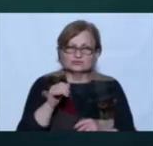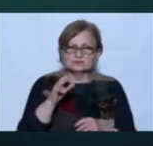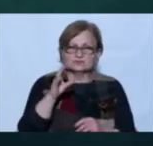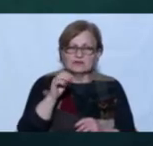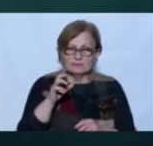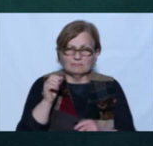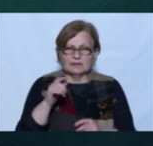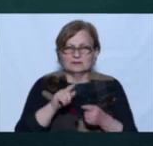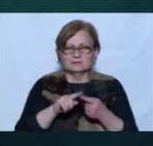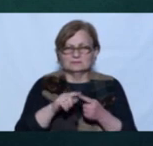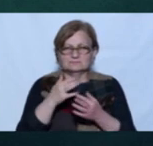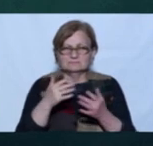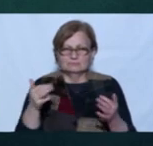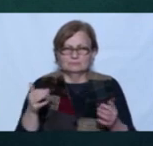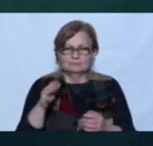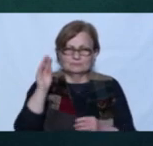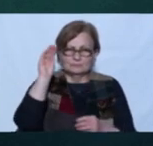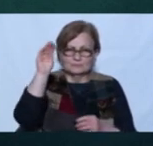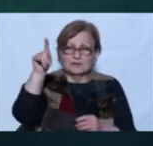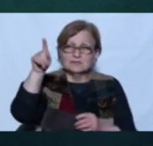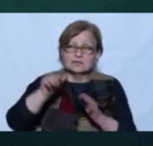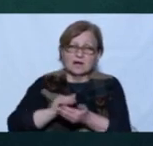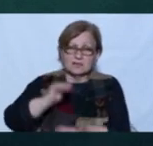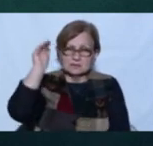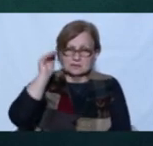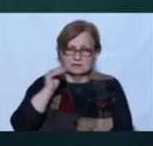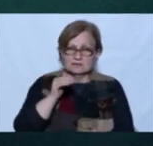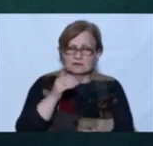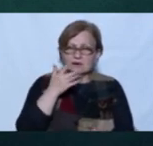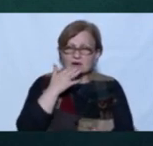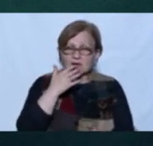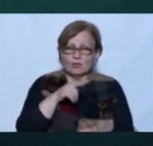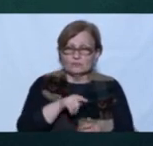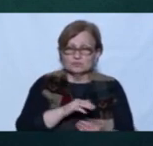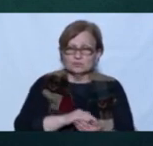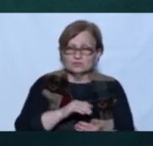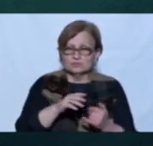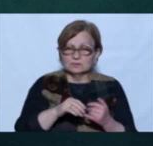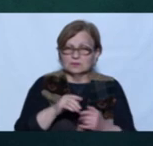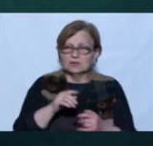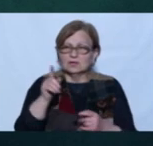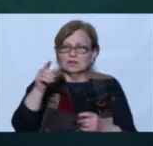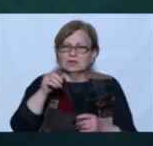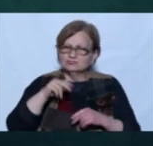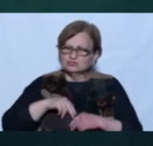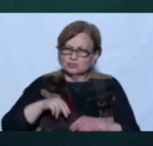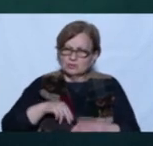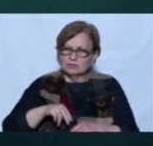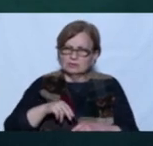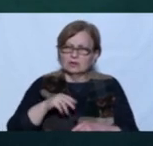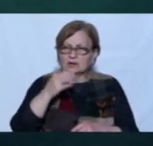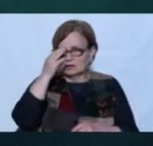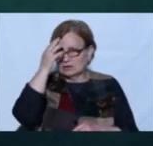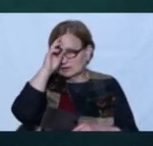სამებელი, მათნი თანაშემწელნი, აღზრდილნი და დასრულებულნი ეროვნულ ნიადაგზე, ნაყოფიერად შრომობდნენ